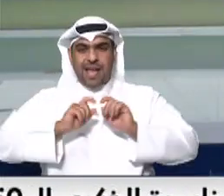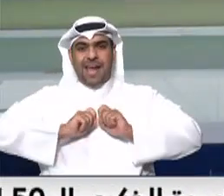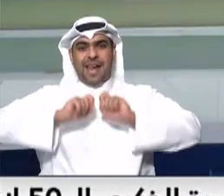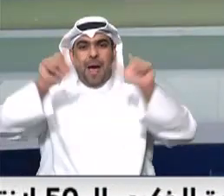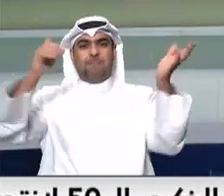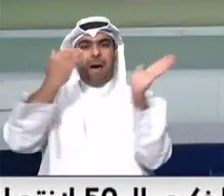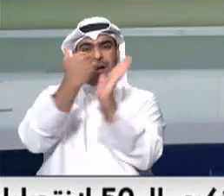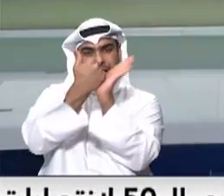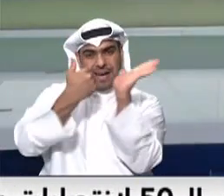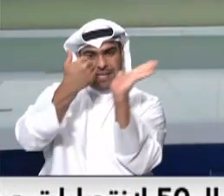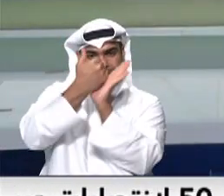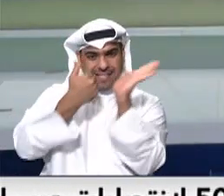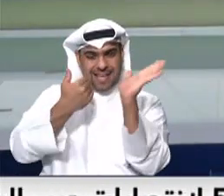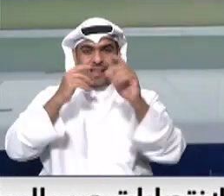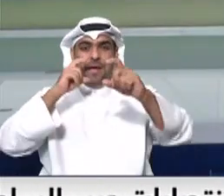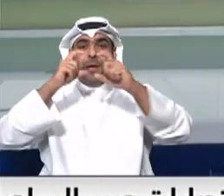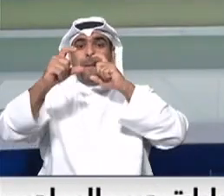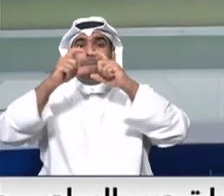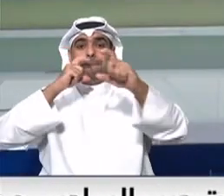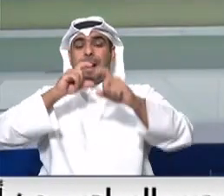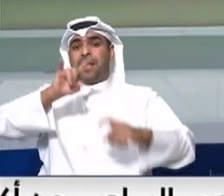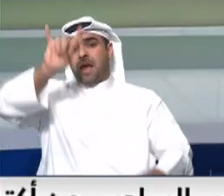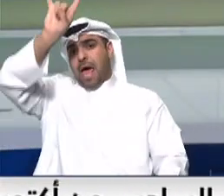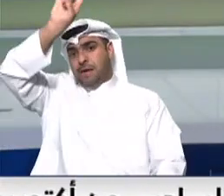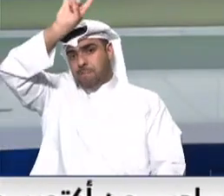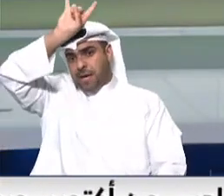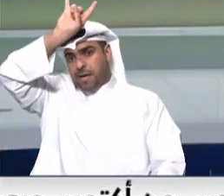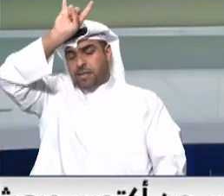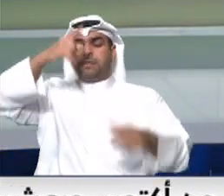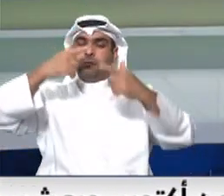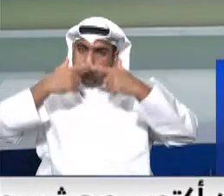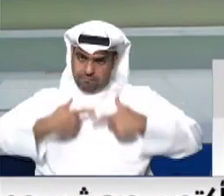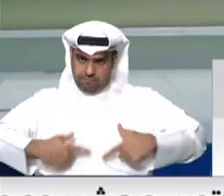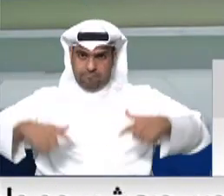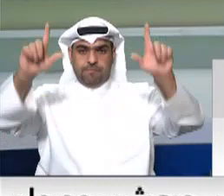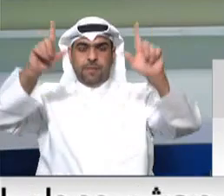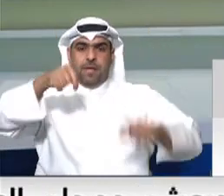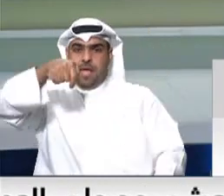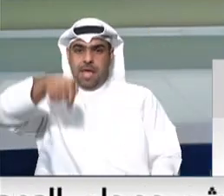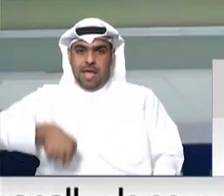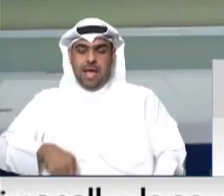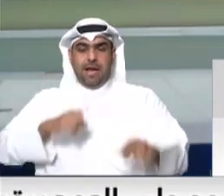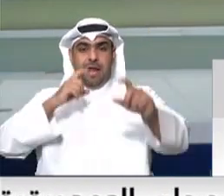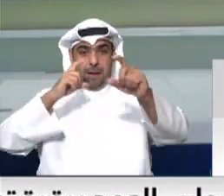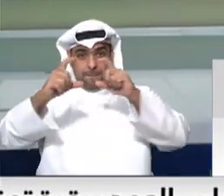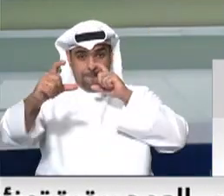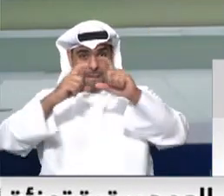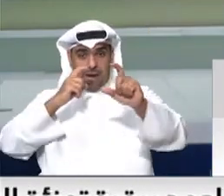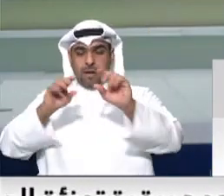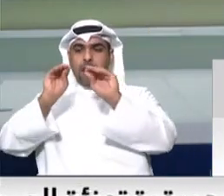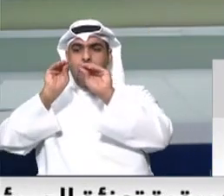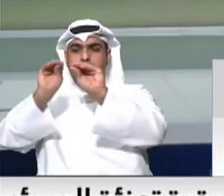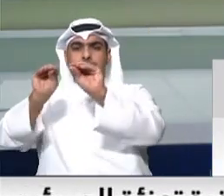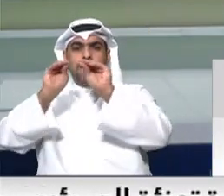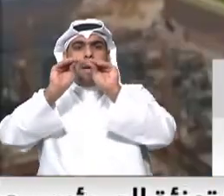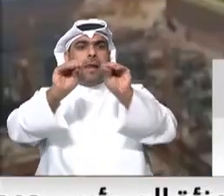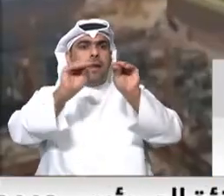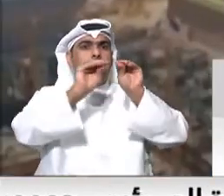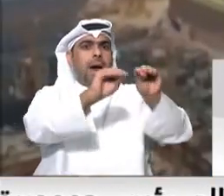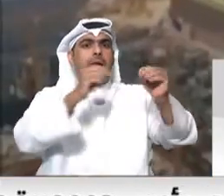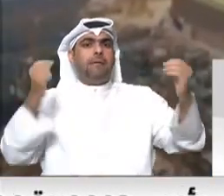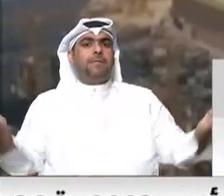اكد بنك الكويت المركزي حرصه ومعهد الدراسات المصرفيه على مواصله دعم التعليم والتدريب والتاهيل